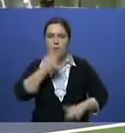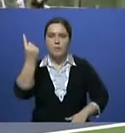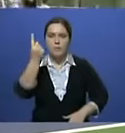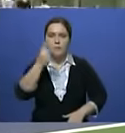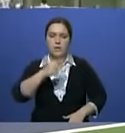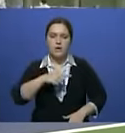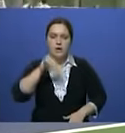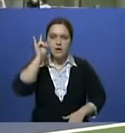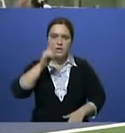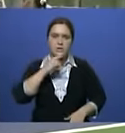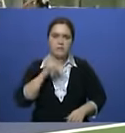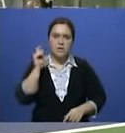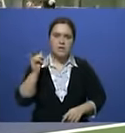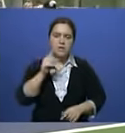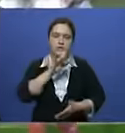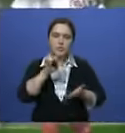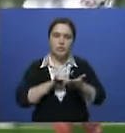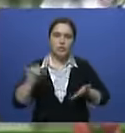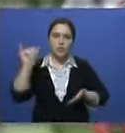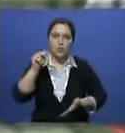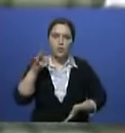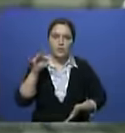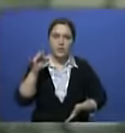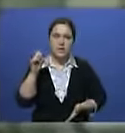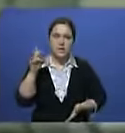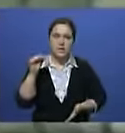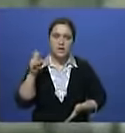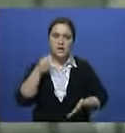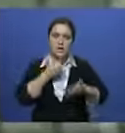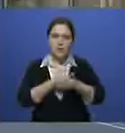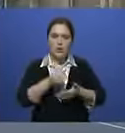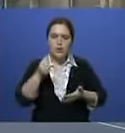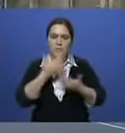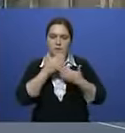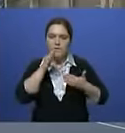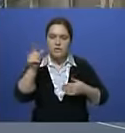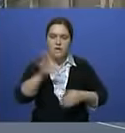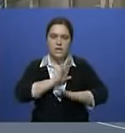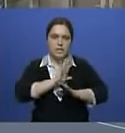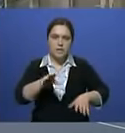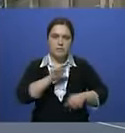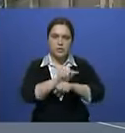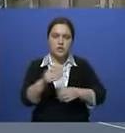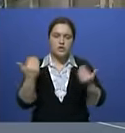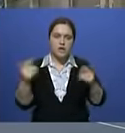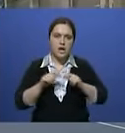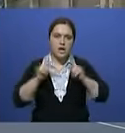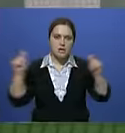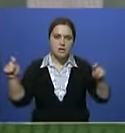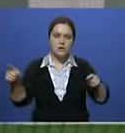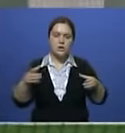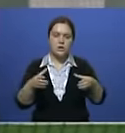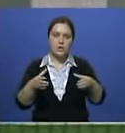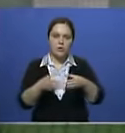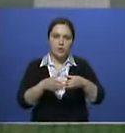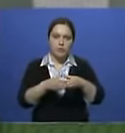чемпионкой Казахстана стала спортсменка из Уральска Лидия Кондра но до последнего времени большой теннис в регионе не развивался теперь с открытием теннисного комплекса